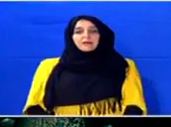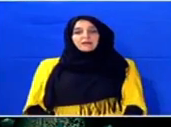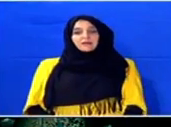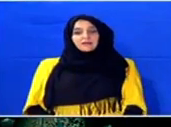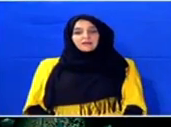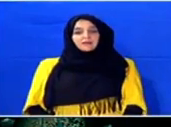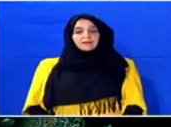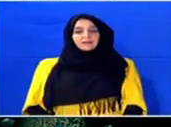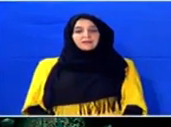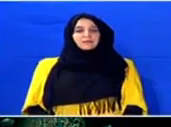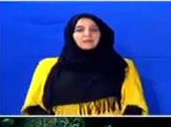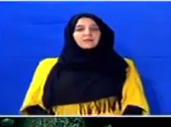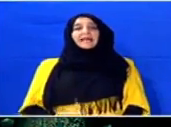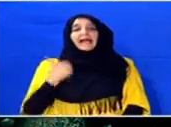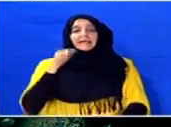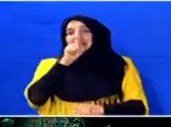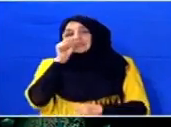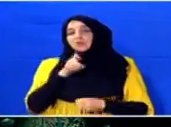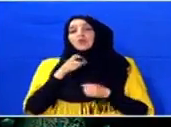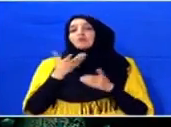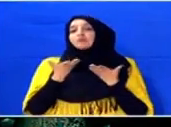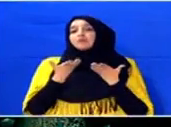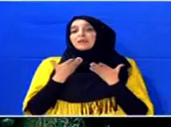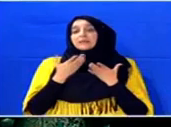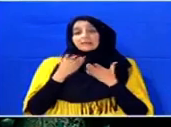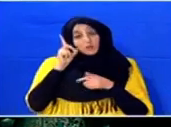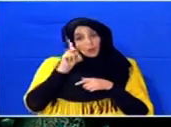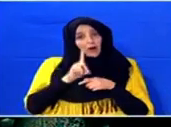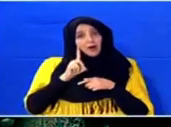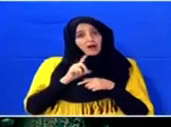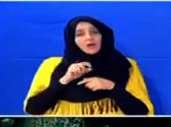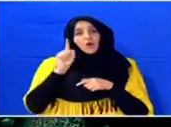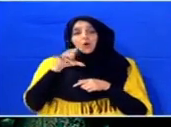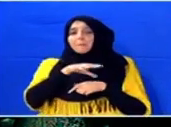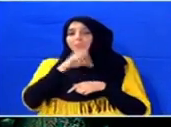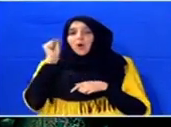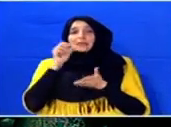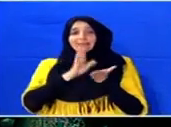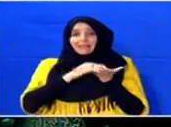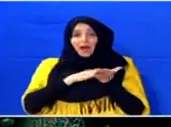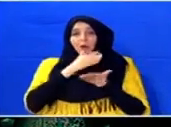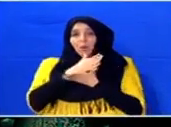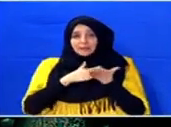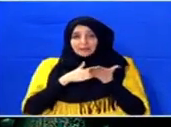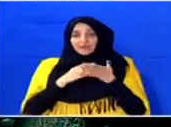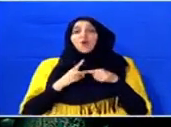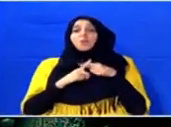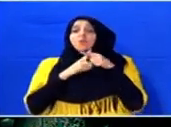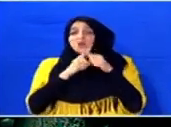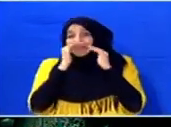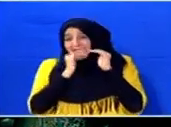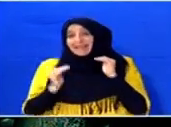بالنسبه لهذه القضيه مش عارف اسكن يده من هذاك السراب من هذا